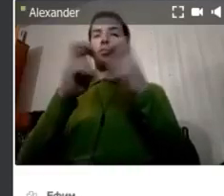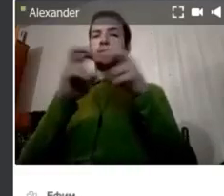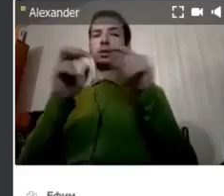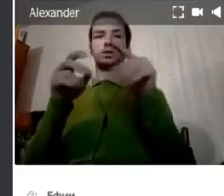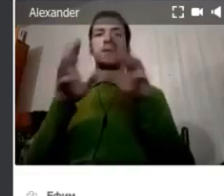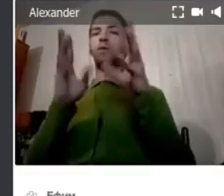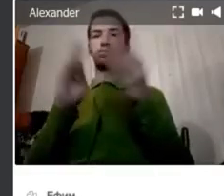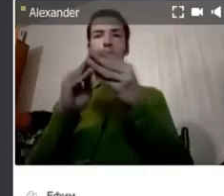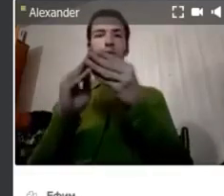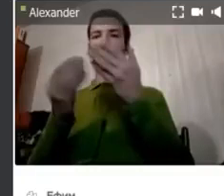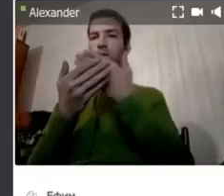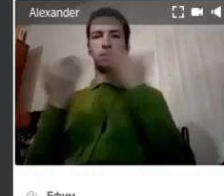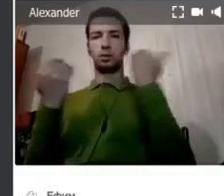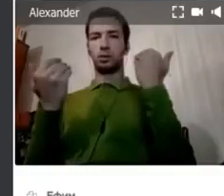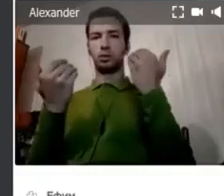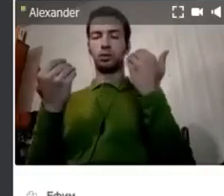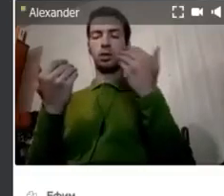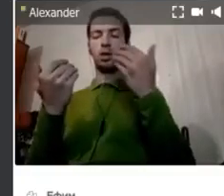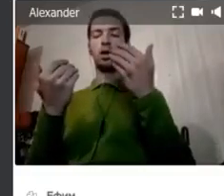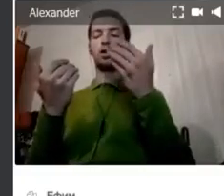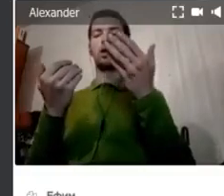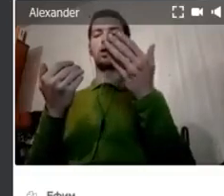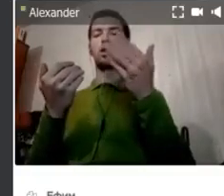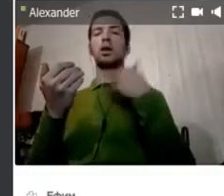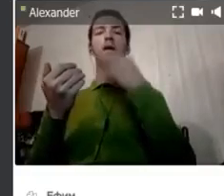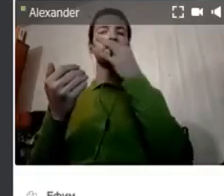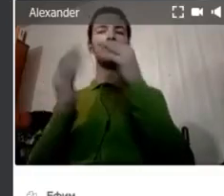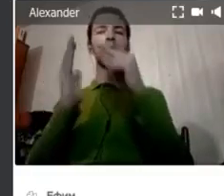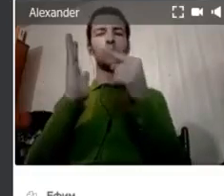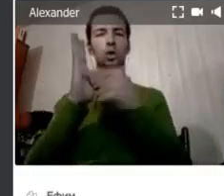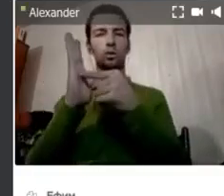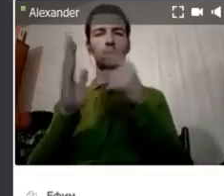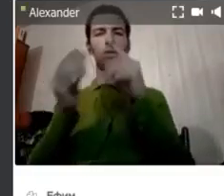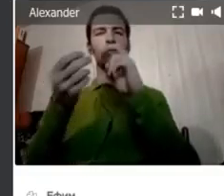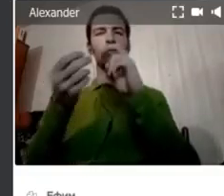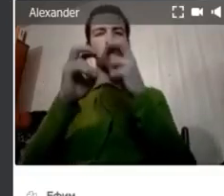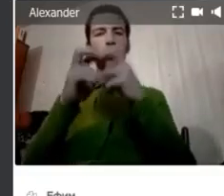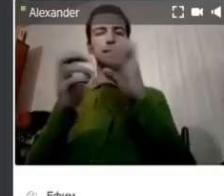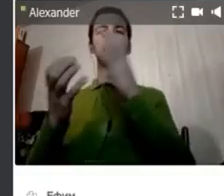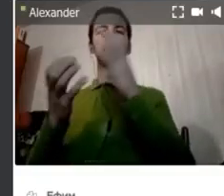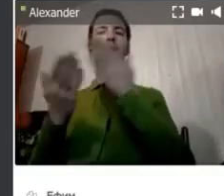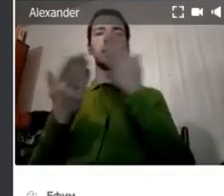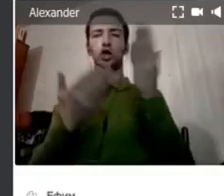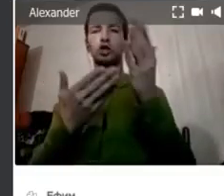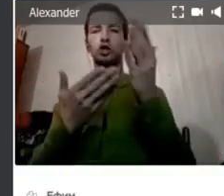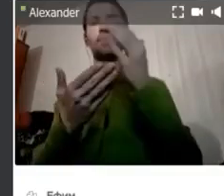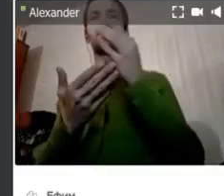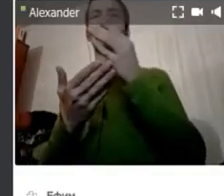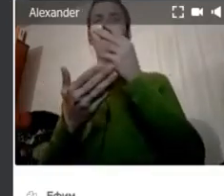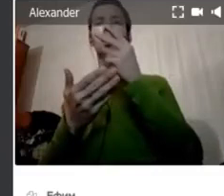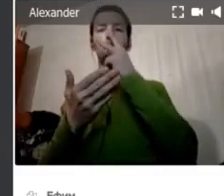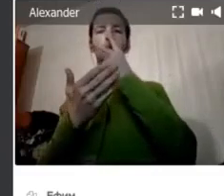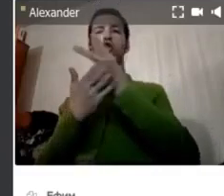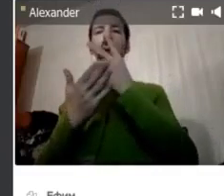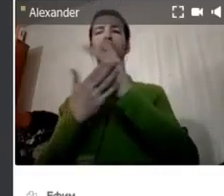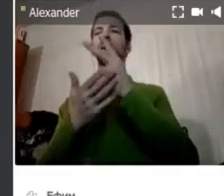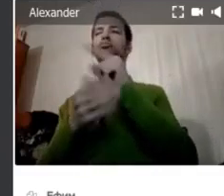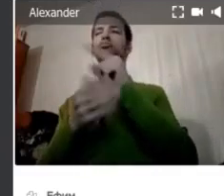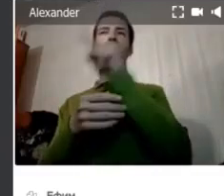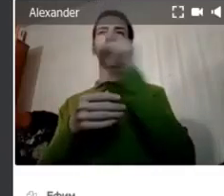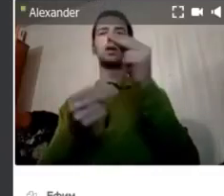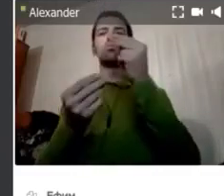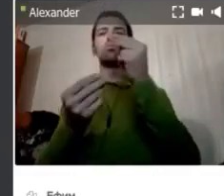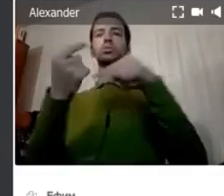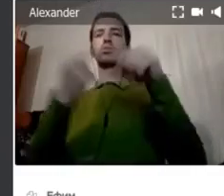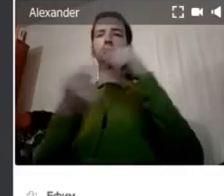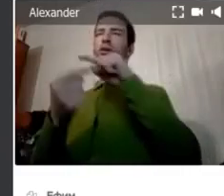проблем. Вы учитесь водить машину – это проблема. Вы только первый раз сели, то есть вам нужно пройти обучение, вам нужно